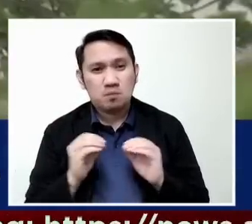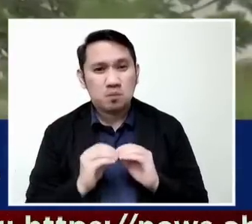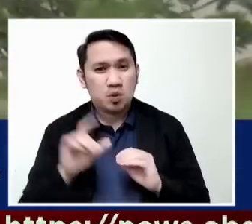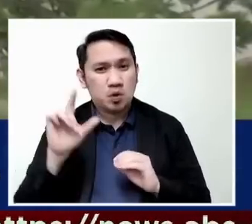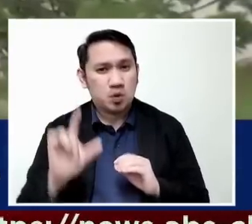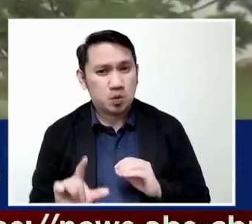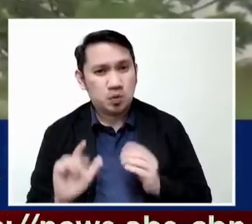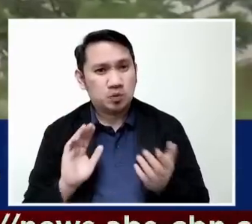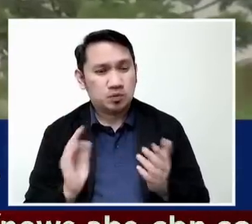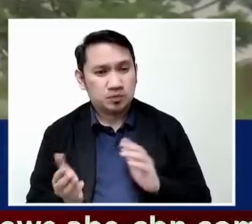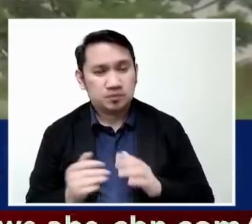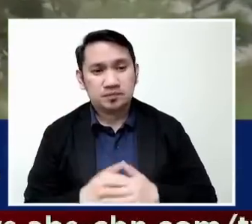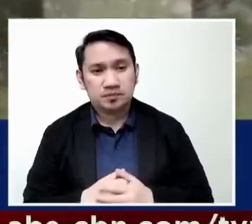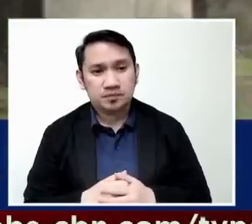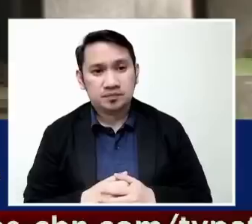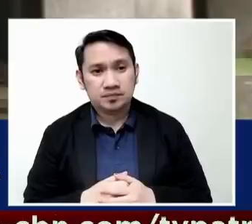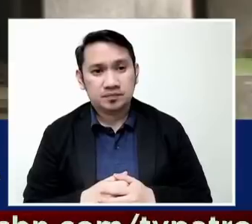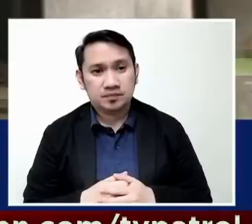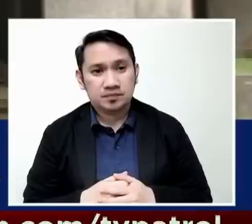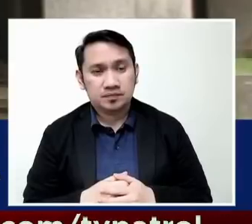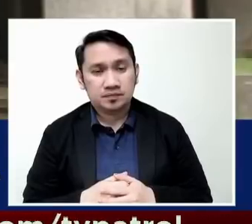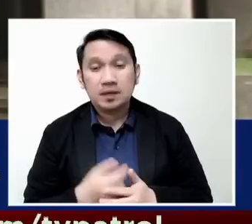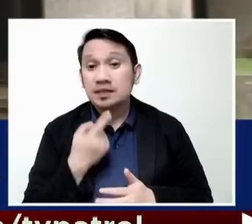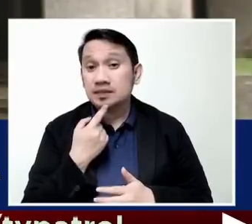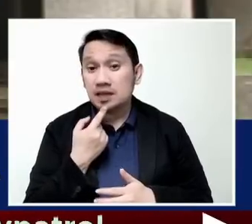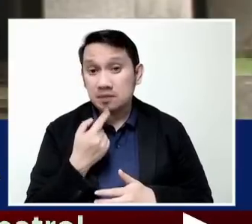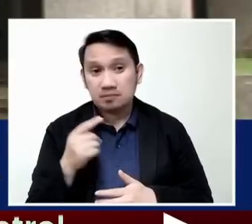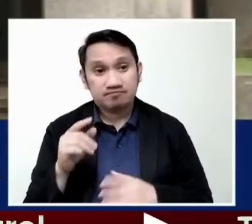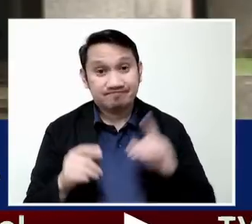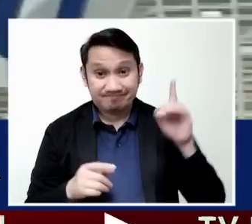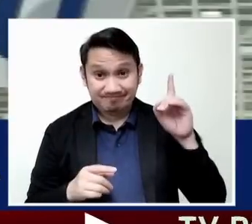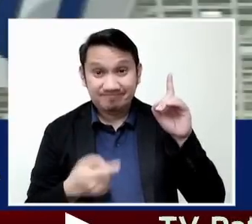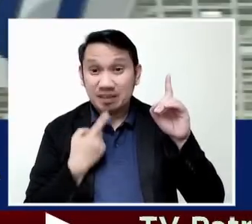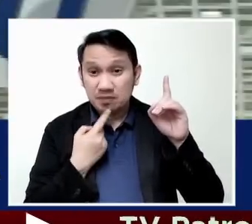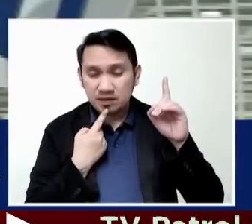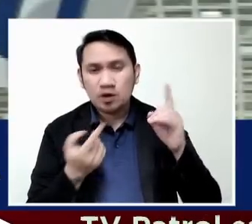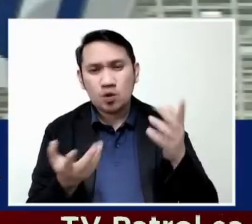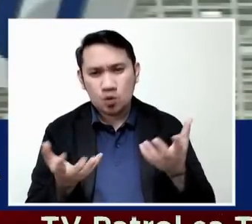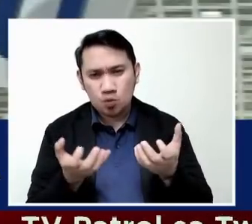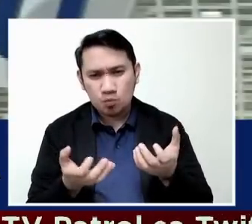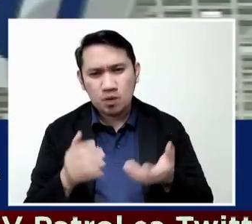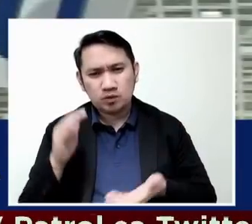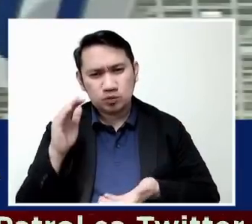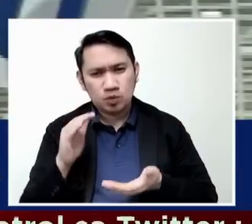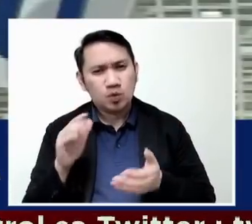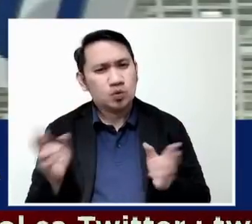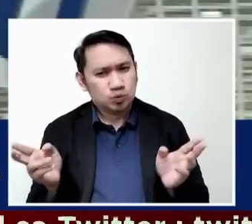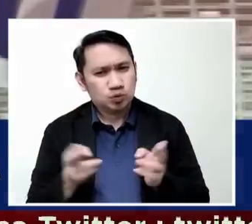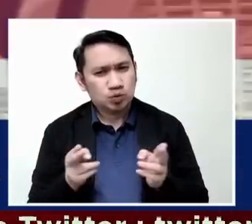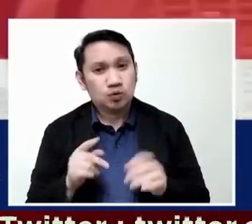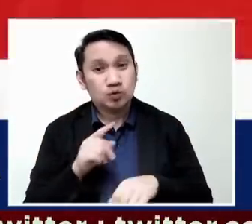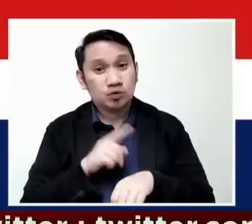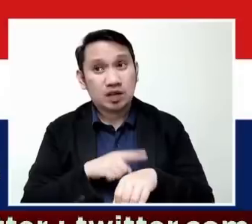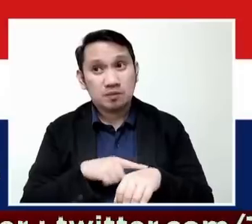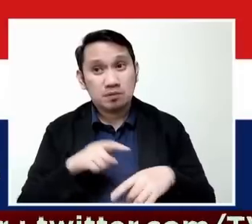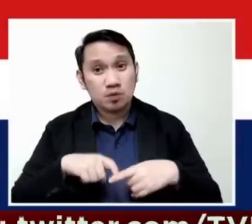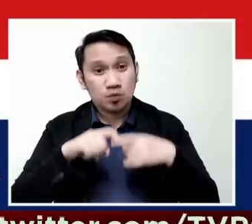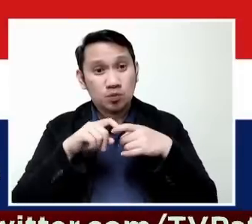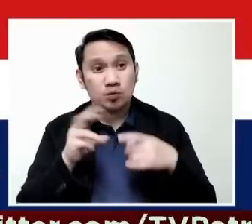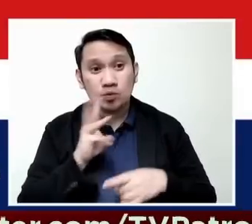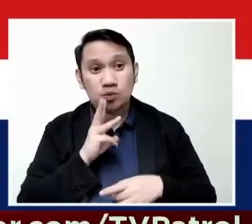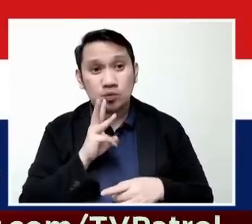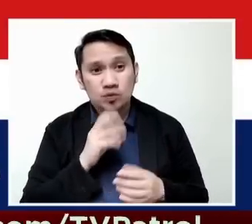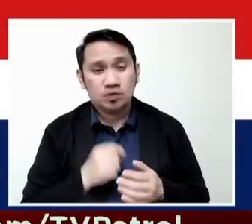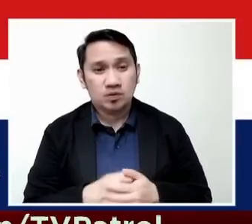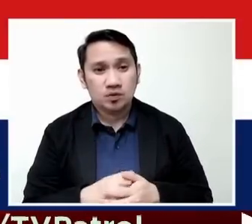meters minimum operating level. Sabi ng Maynilad, target nilang mapaikli pa ang mga oras na walang tubig kada araw. Dahil meron